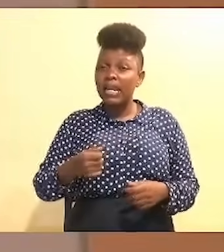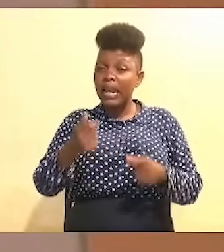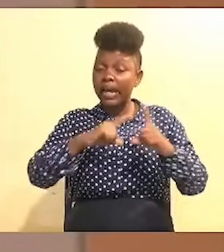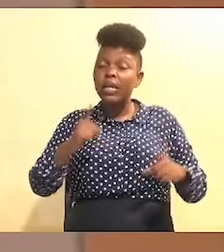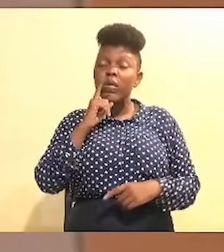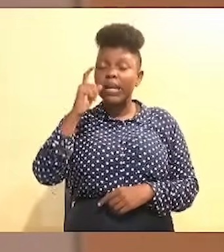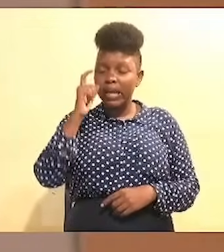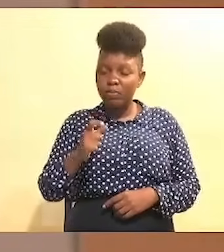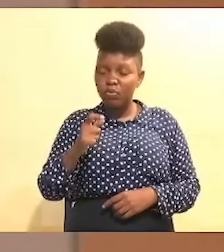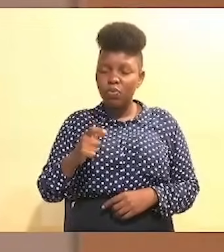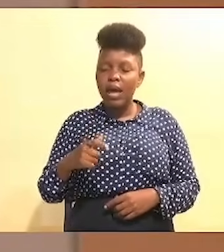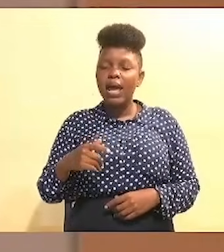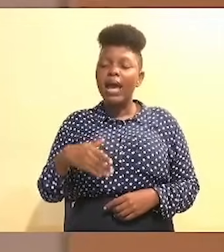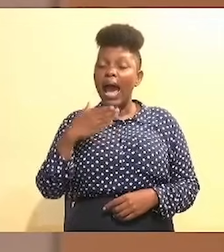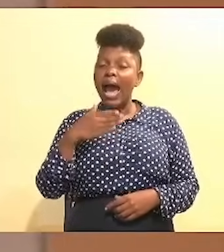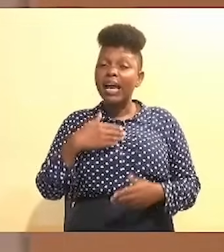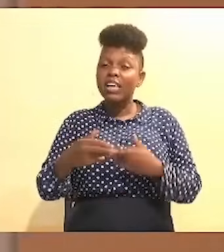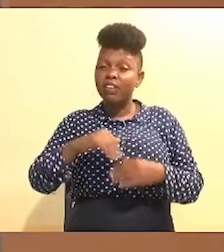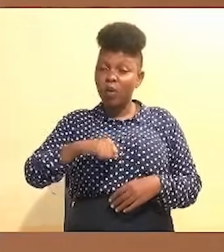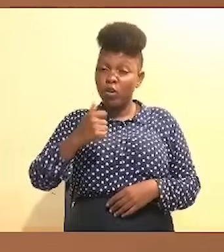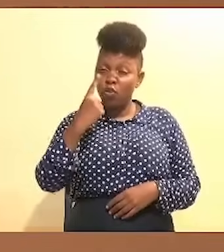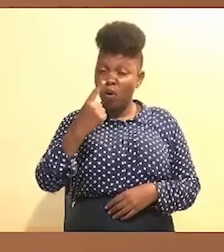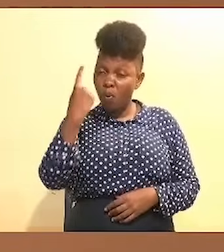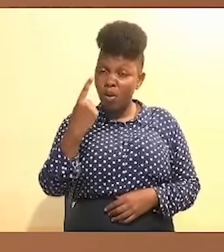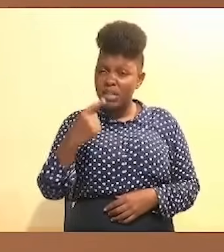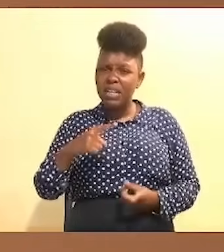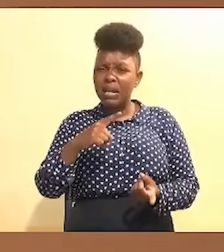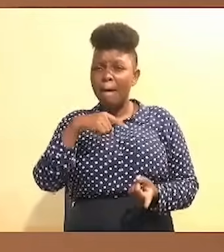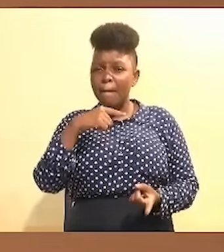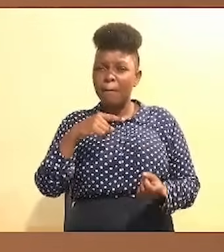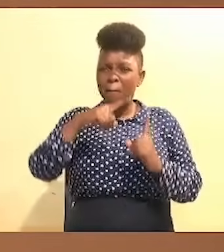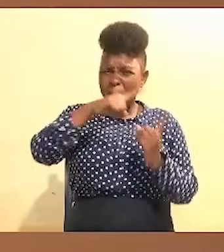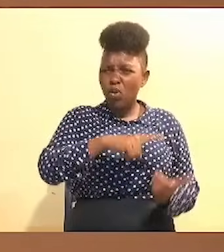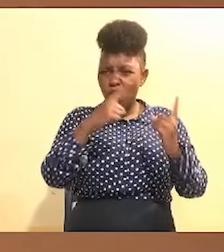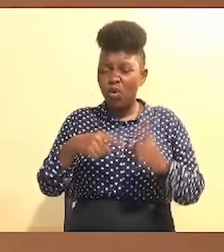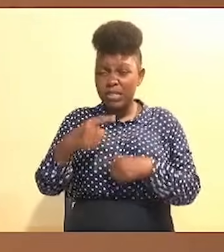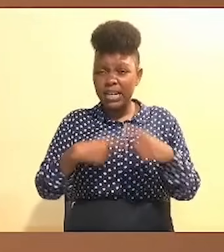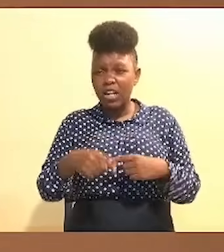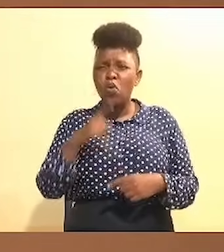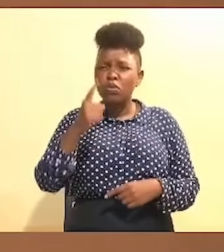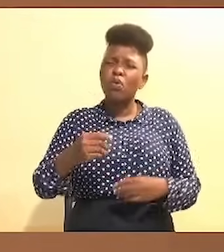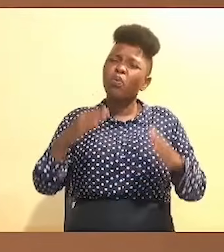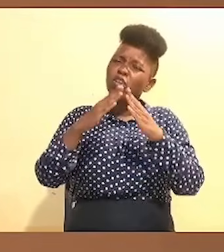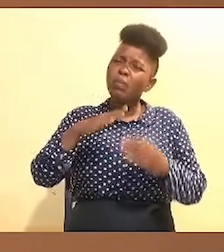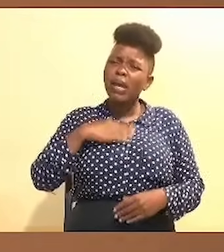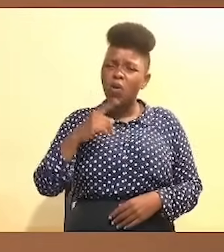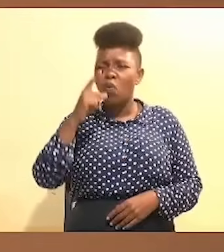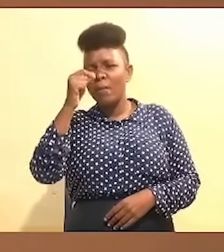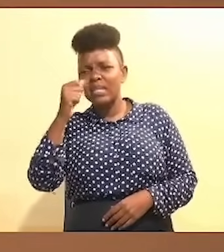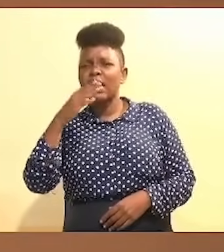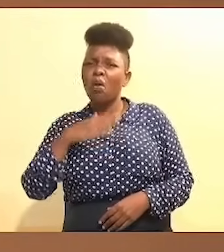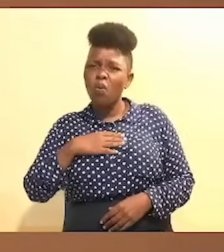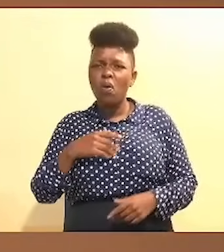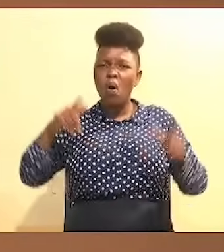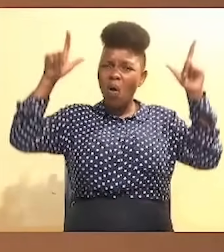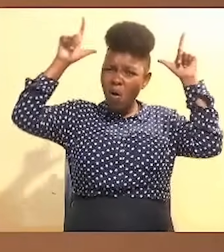kwanza, migogoro itaendelea. Maana kutakuwa na pesa yangu, kutakuwa na ng'ombe wa kwangu, kutakuwa na nyumba ya kwangu. Sheria